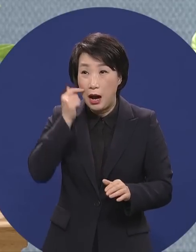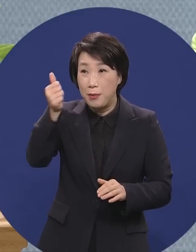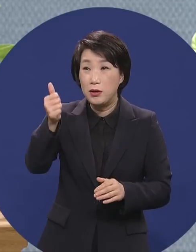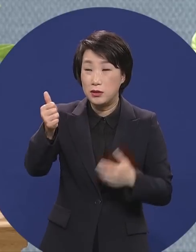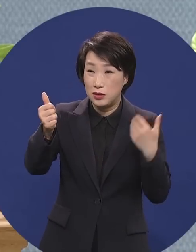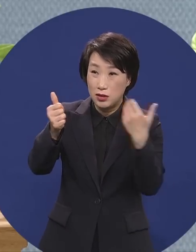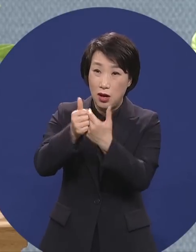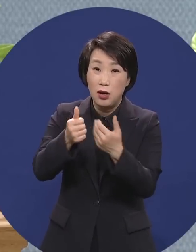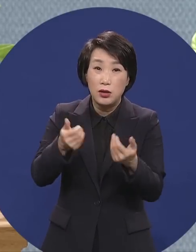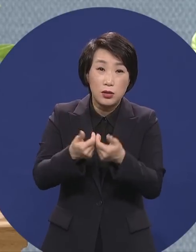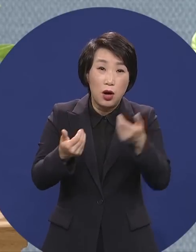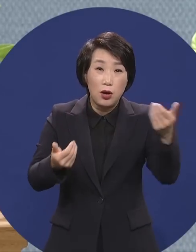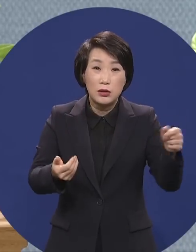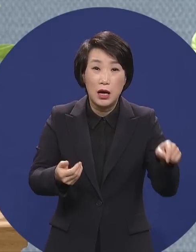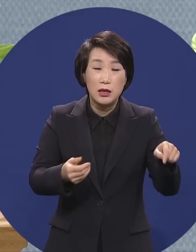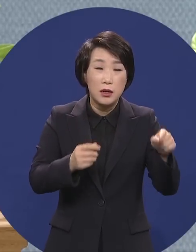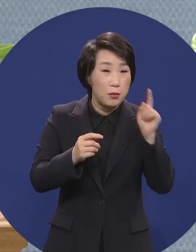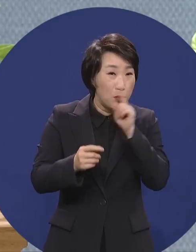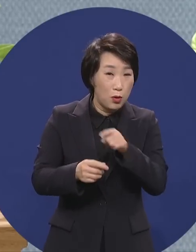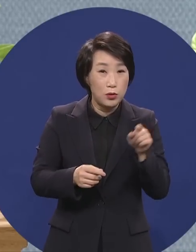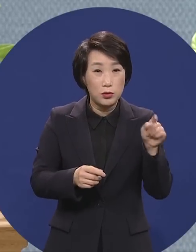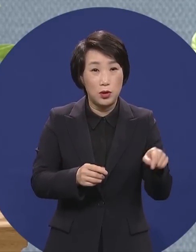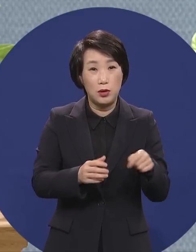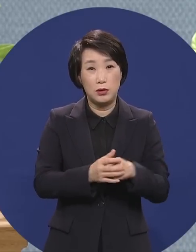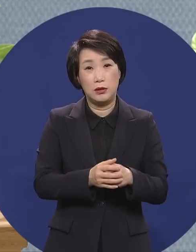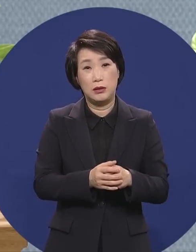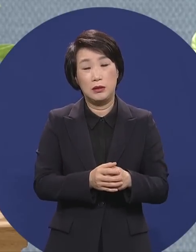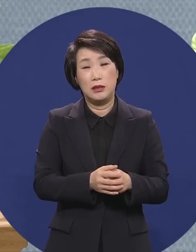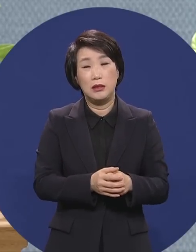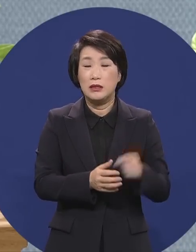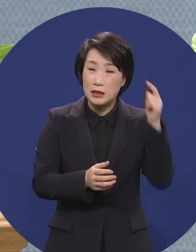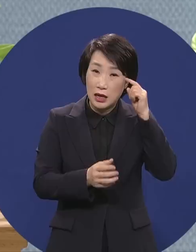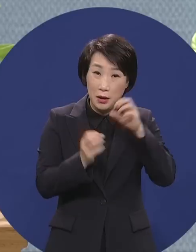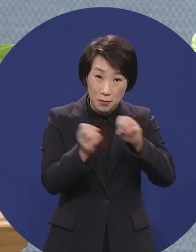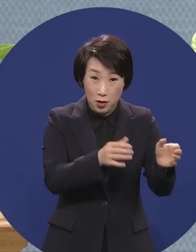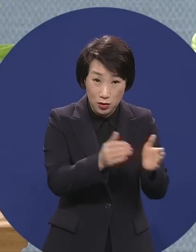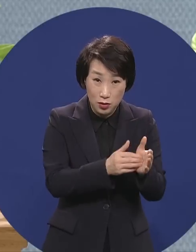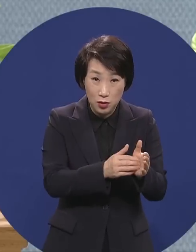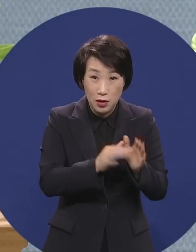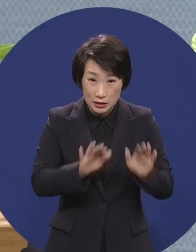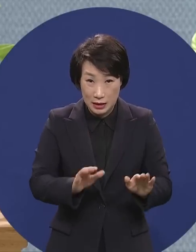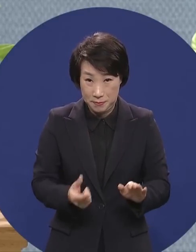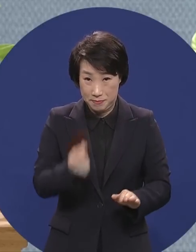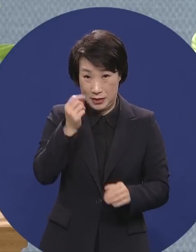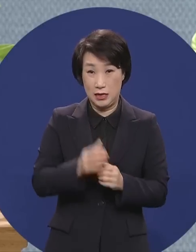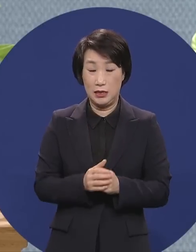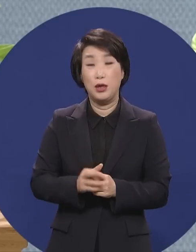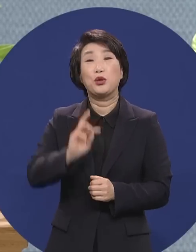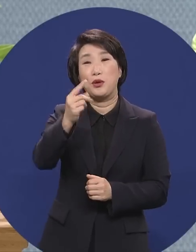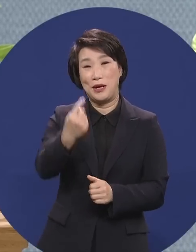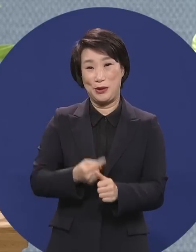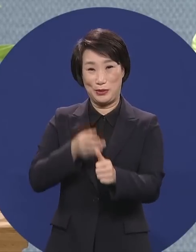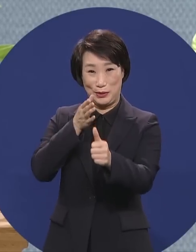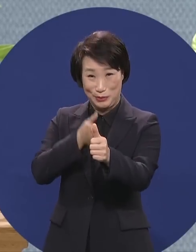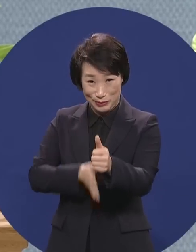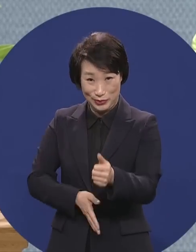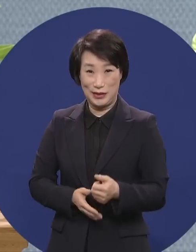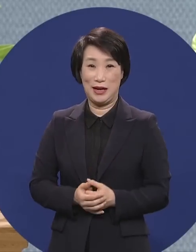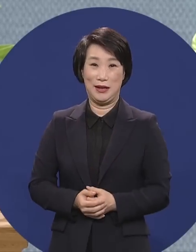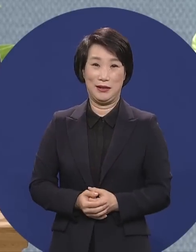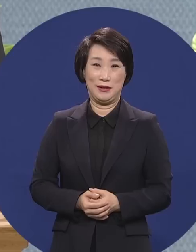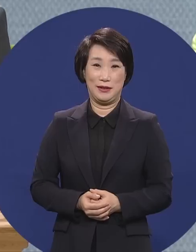대적하고 떠났던 못된 이 야망을 버리고 빨리 돌아오시기를